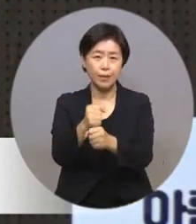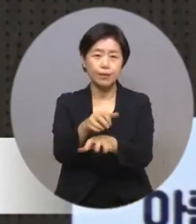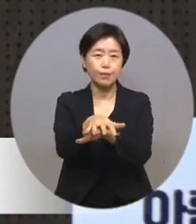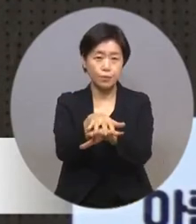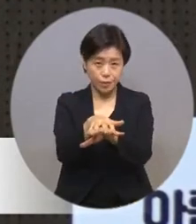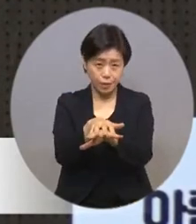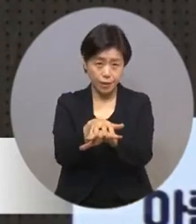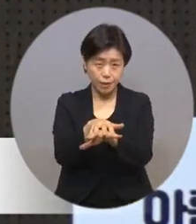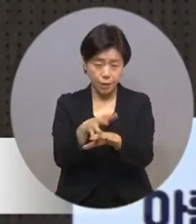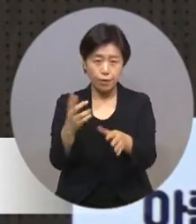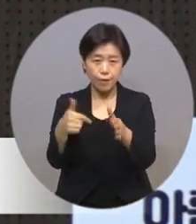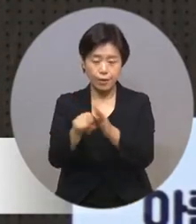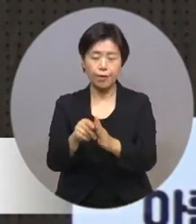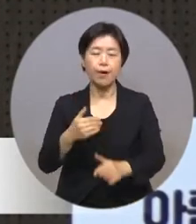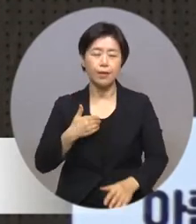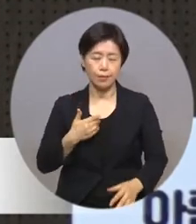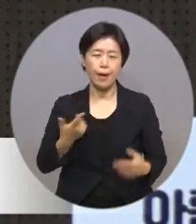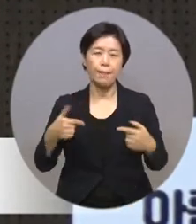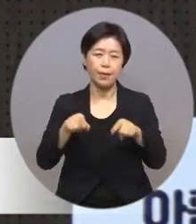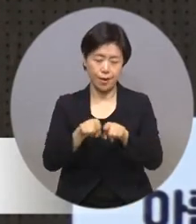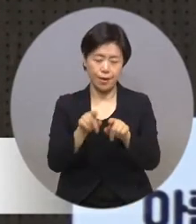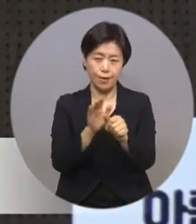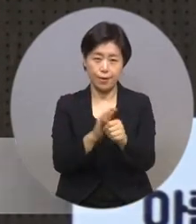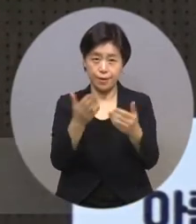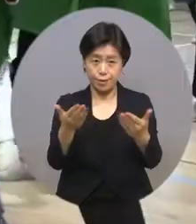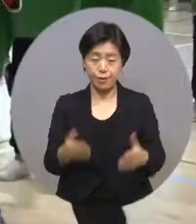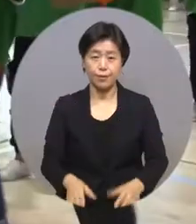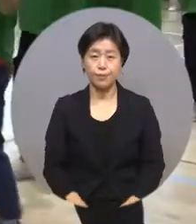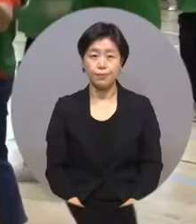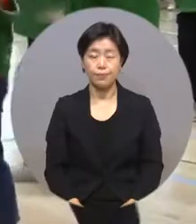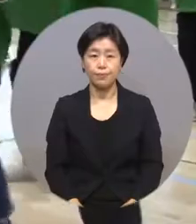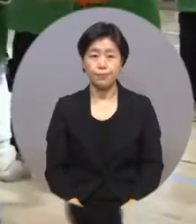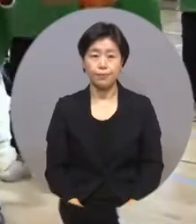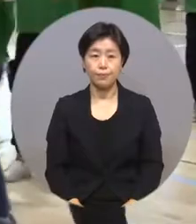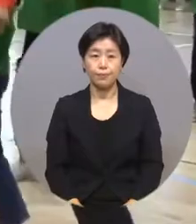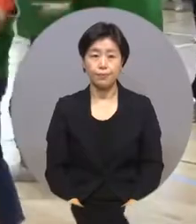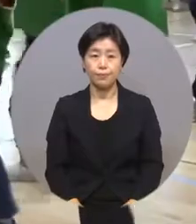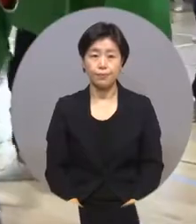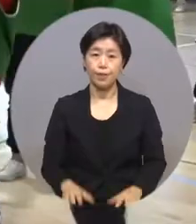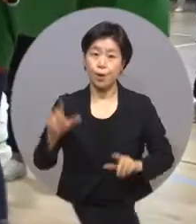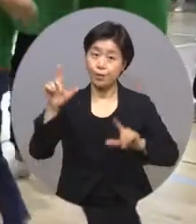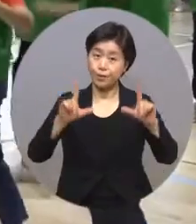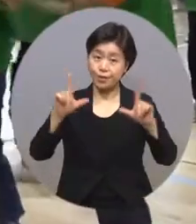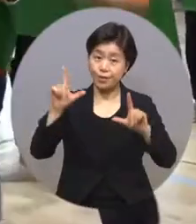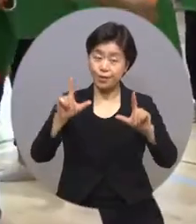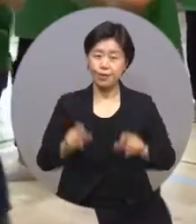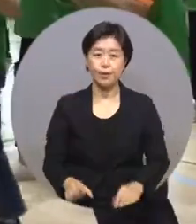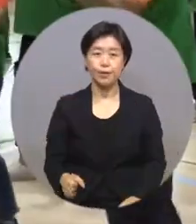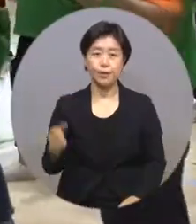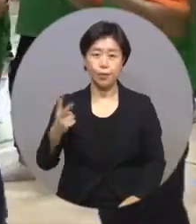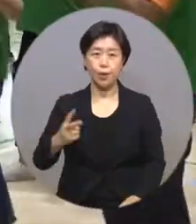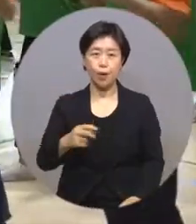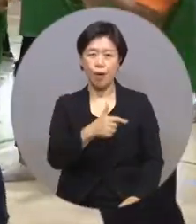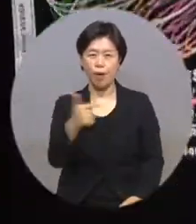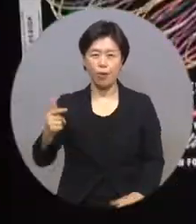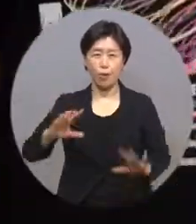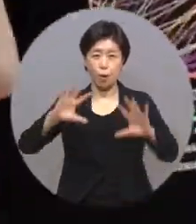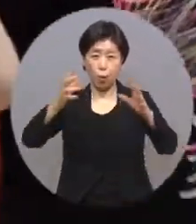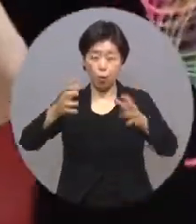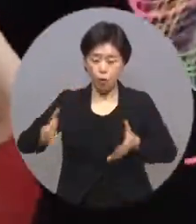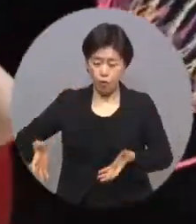만들어가는데 저도 앞장서서 같이 가도록 하겠습니다. 체조하는 모습도 커다란 공을 굴리는